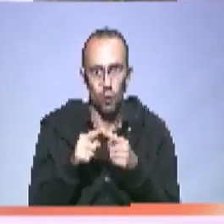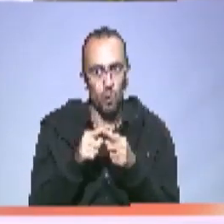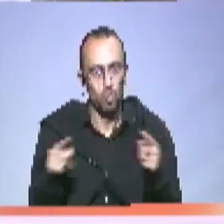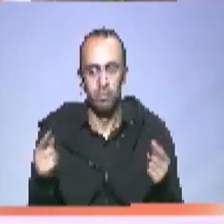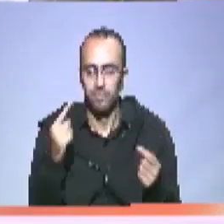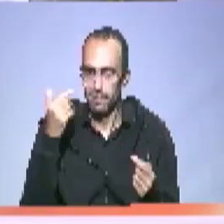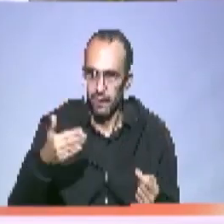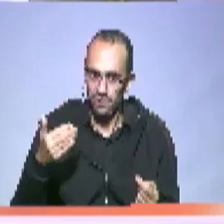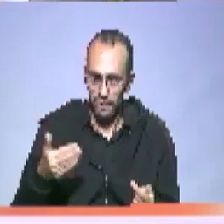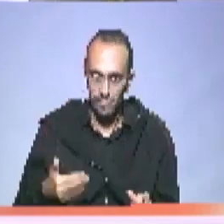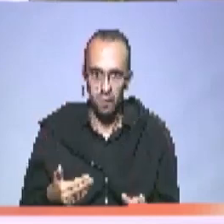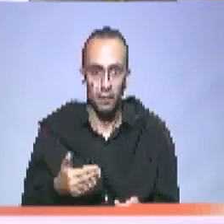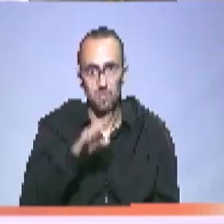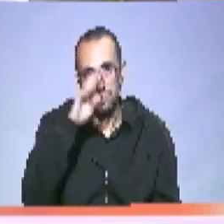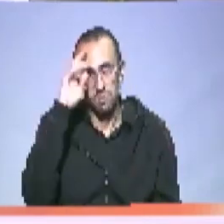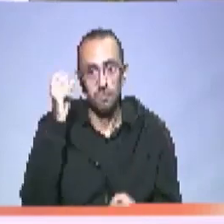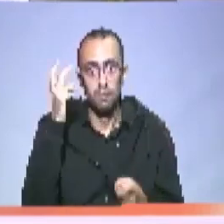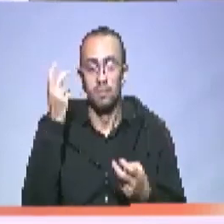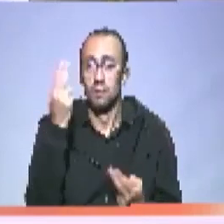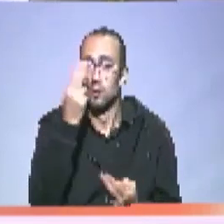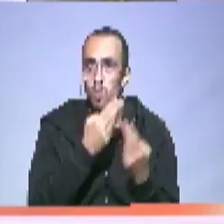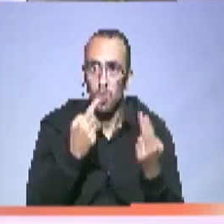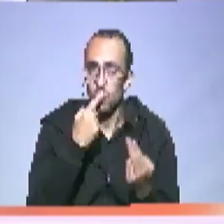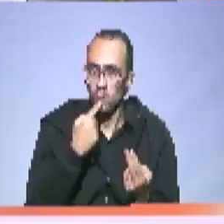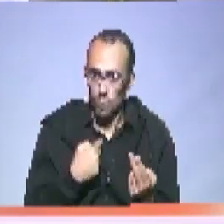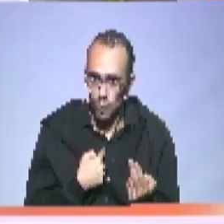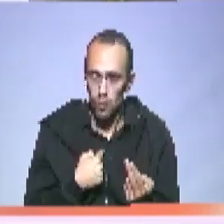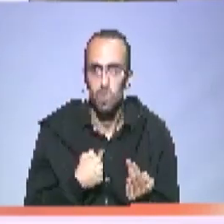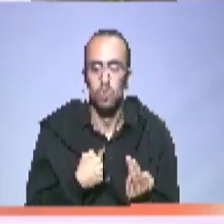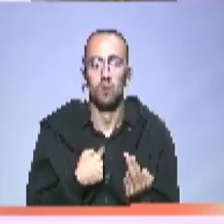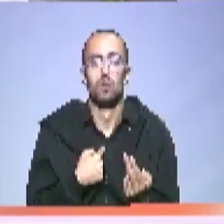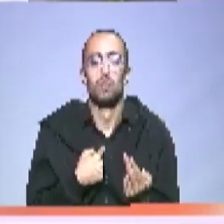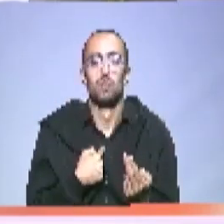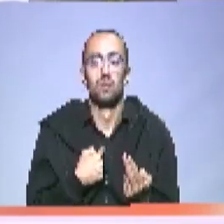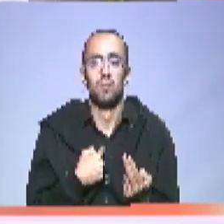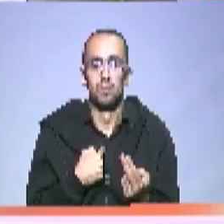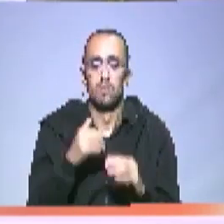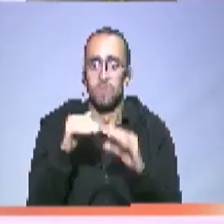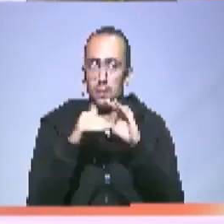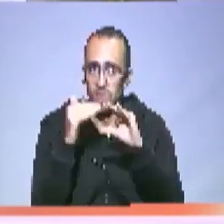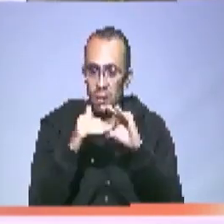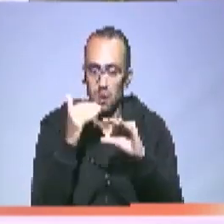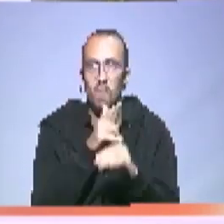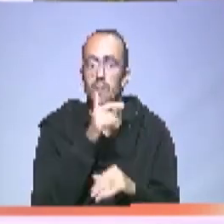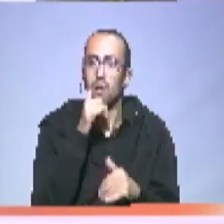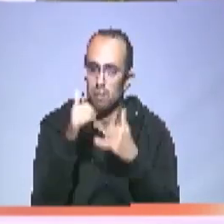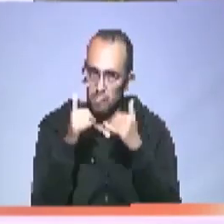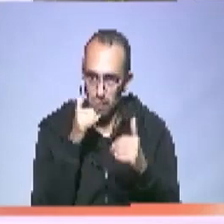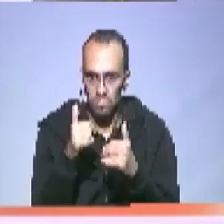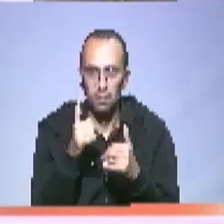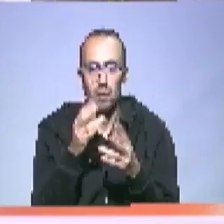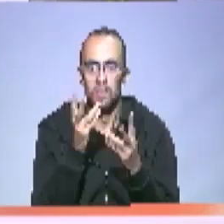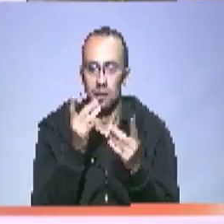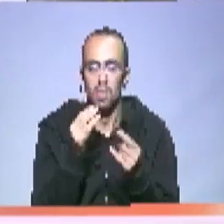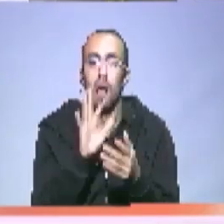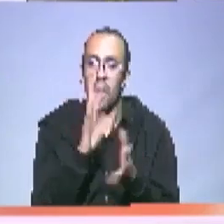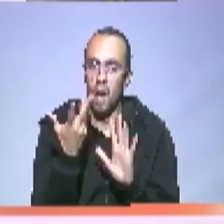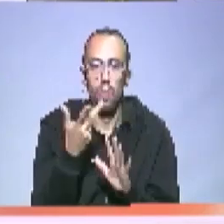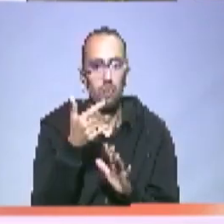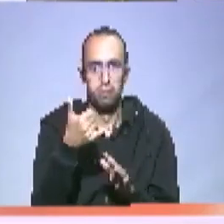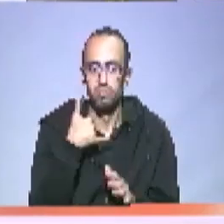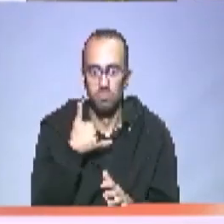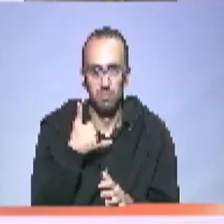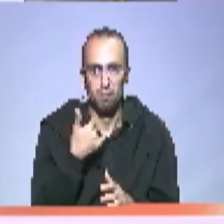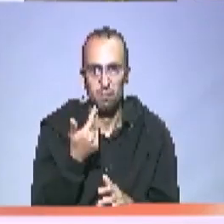اشتغلها. ولو في اي مقترحات او اسئله عايزين تسالوها للشيف اكتبوها لنا، والشيف هيجاوب عليكم على كل حاجه انتوا عايزينها،